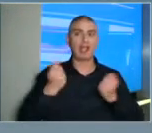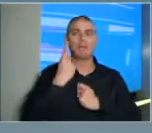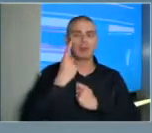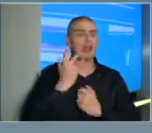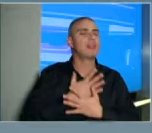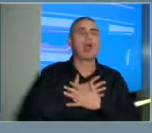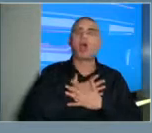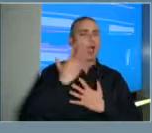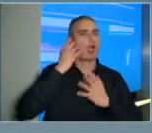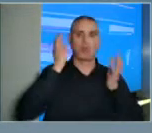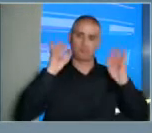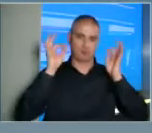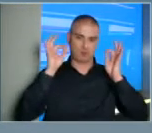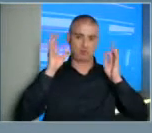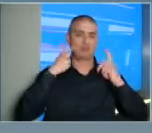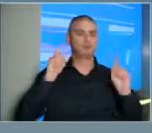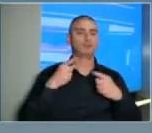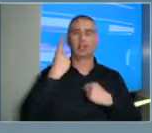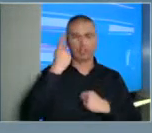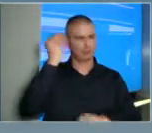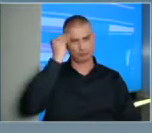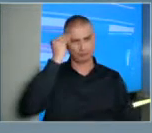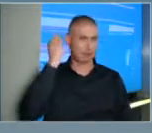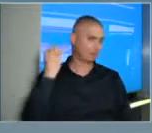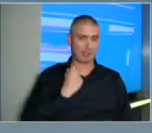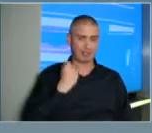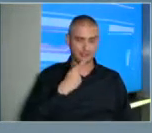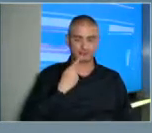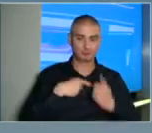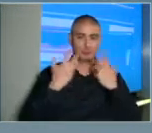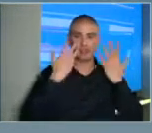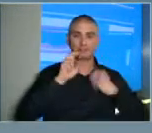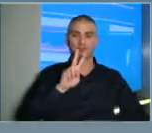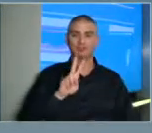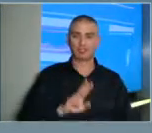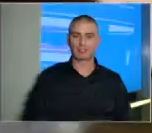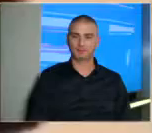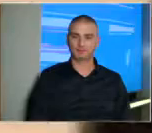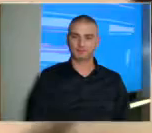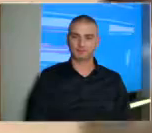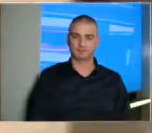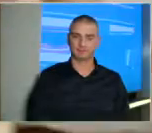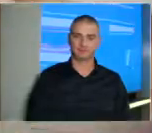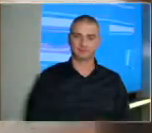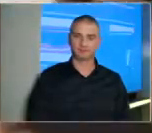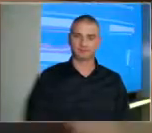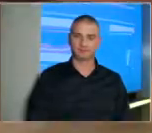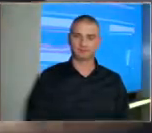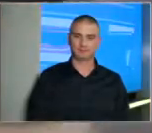אהוב במיוחד, עם ג'ינגל אחד, זכור במיוחד, משנת 92.